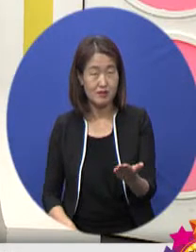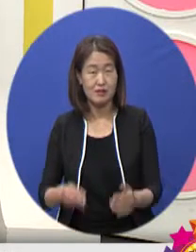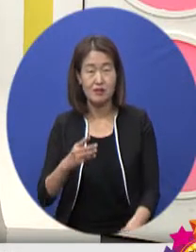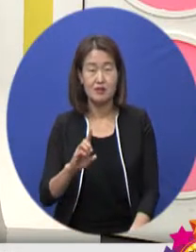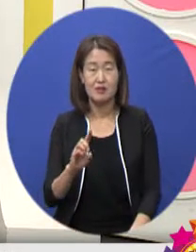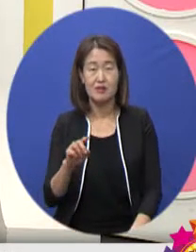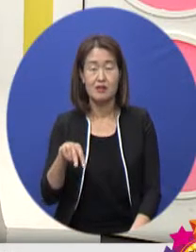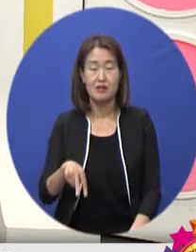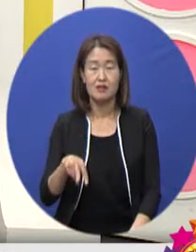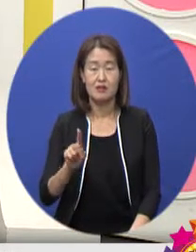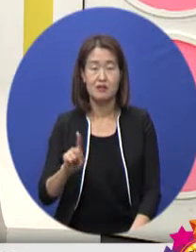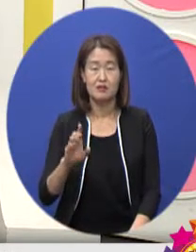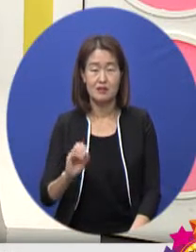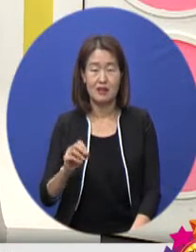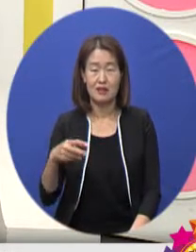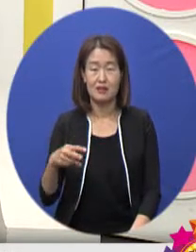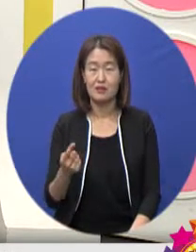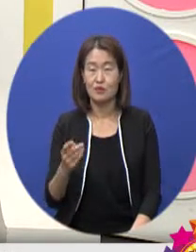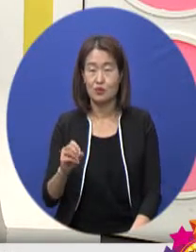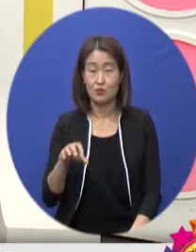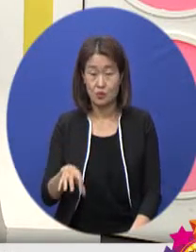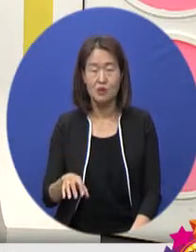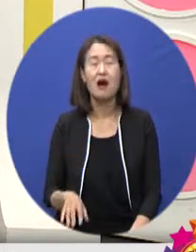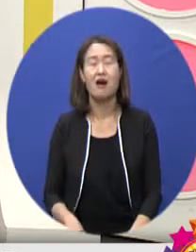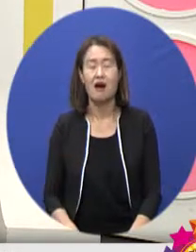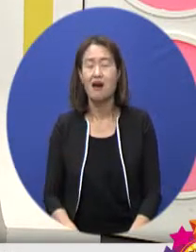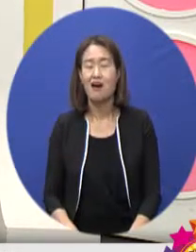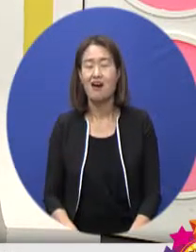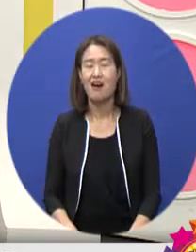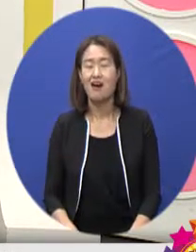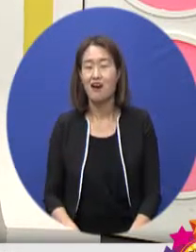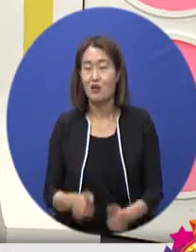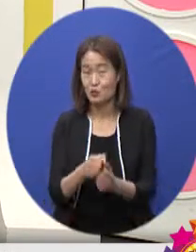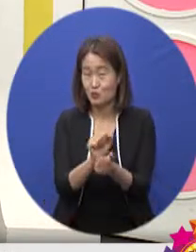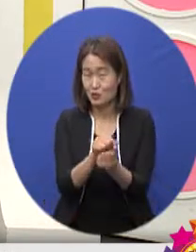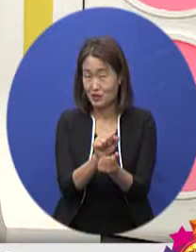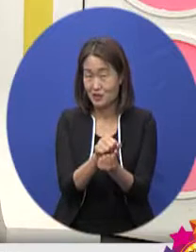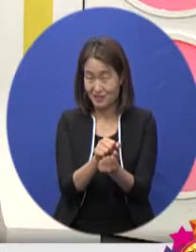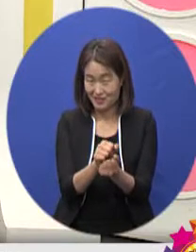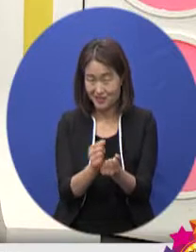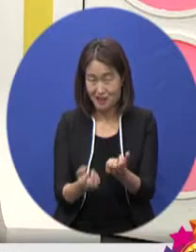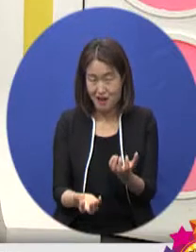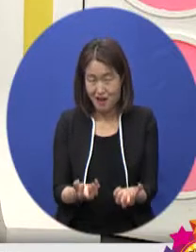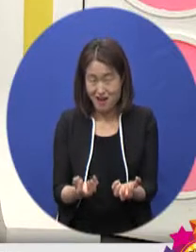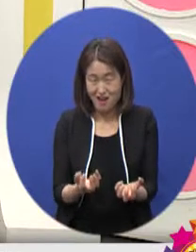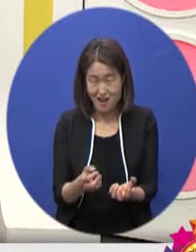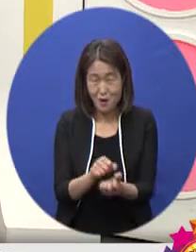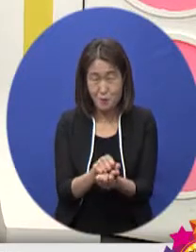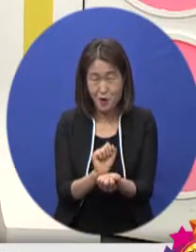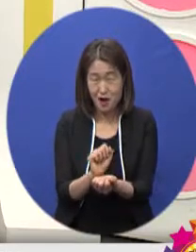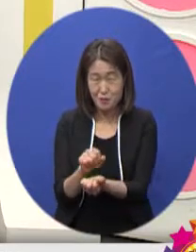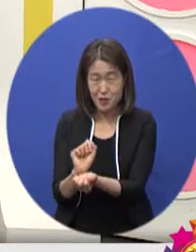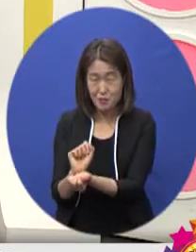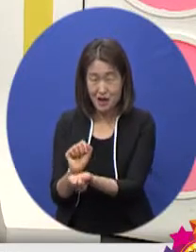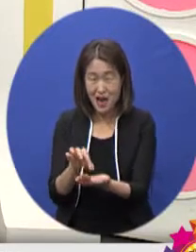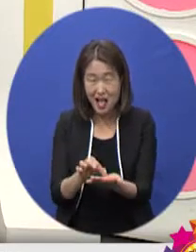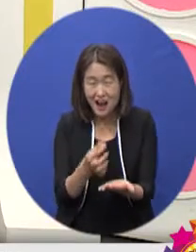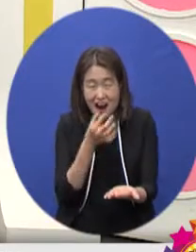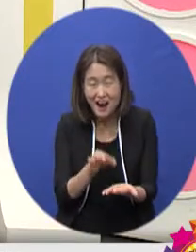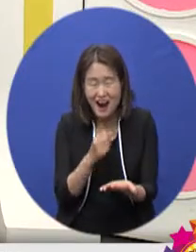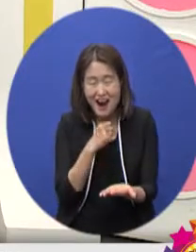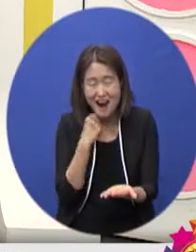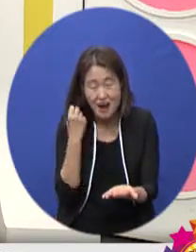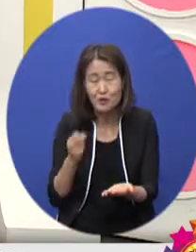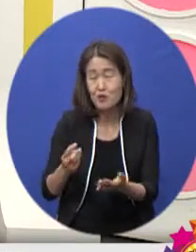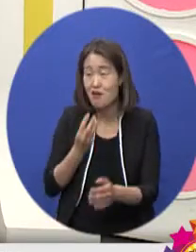상동이라는 데예요. 상동? 네네. 네. 그렇군요. 거기 가게 또 조개구이가 끝내주고 아. 또 이렇게 약간 도심에서 금방